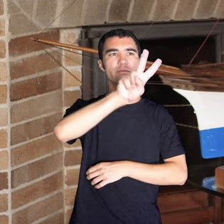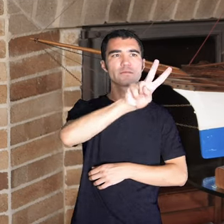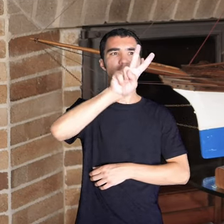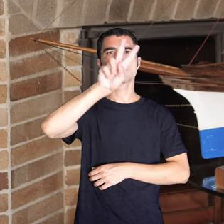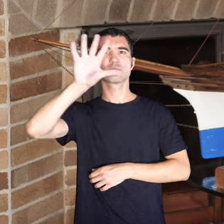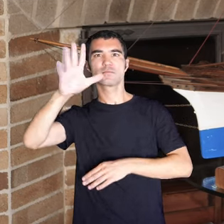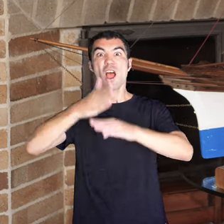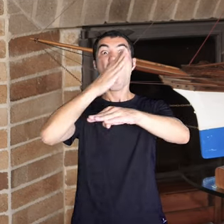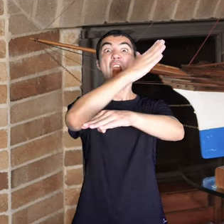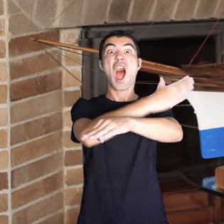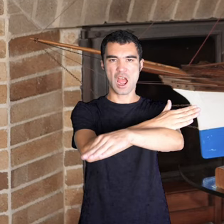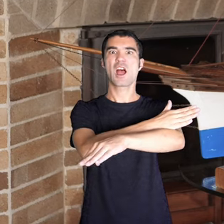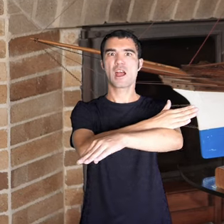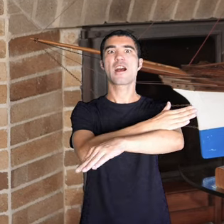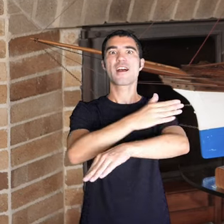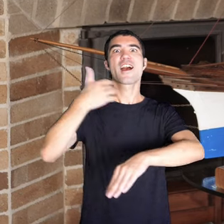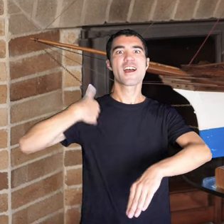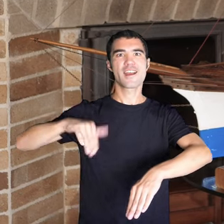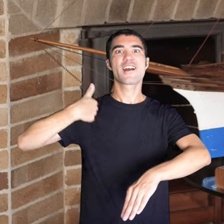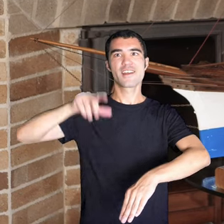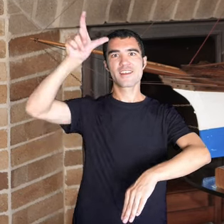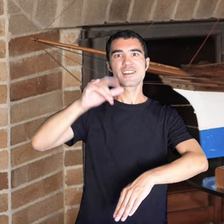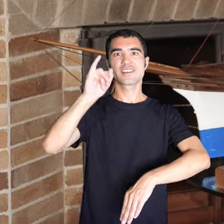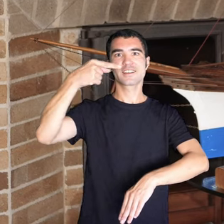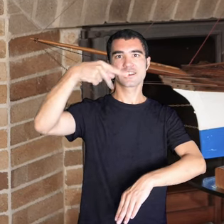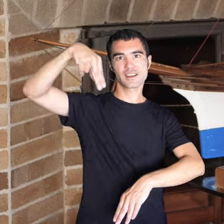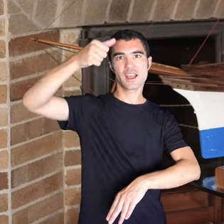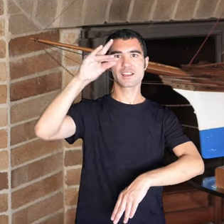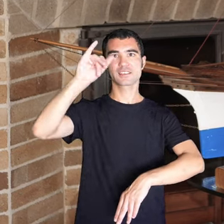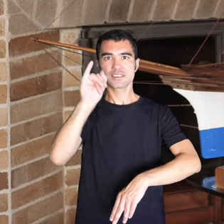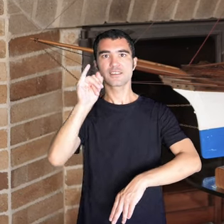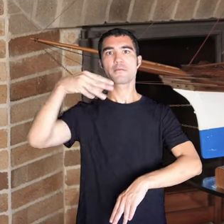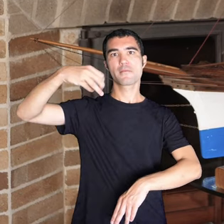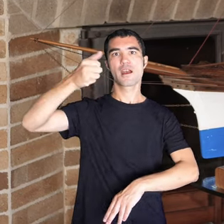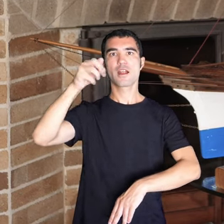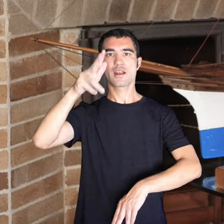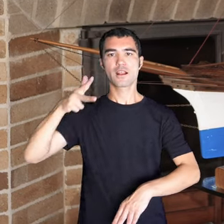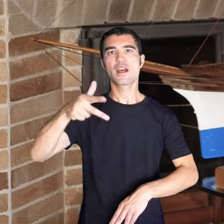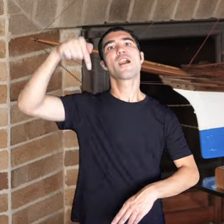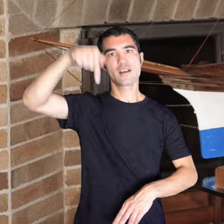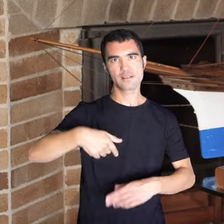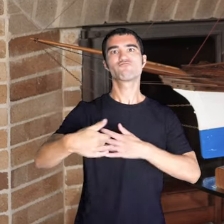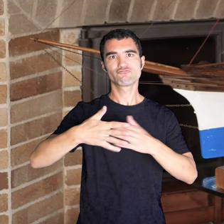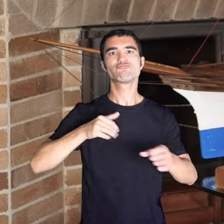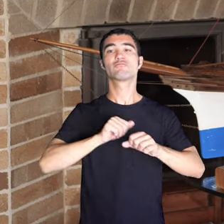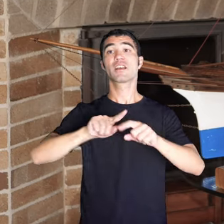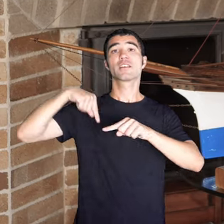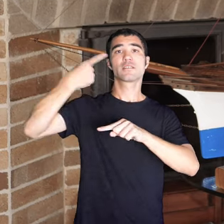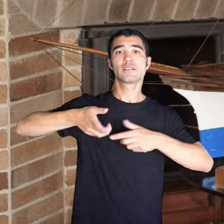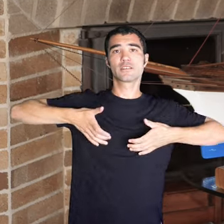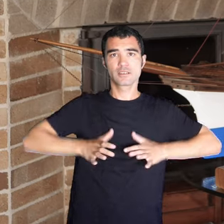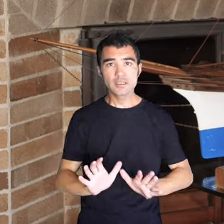1825, és a dir que ja hi havia un Ignasi Marc que feien feina aquí. Després, els seus